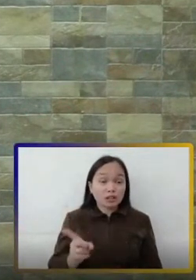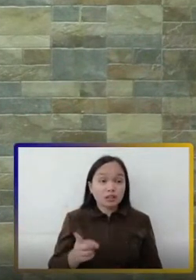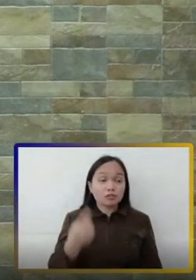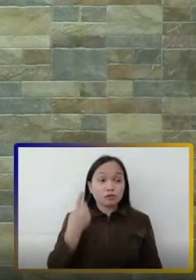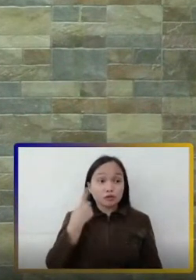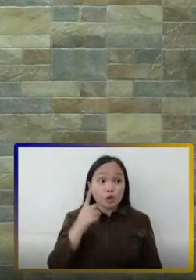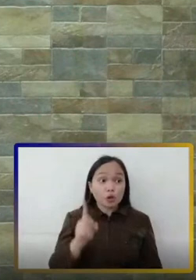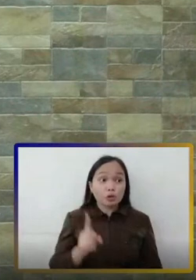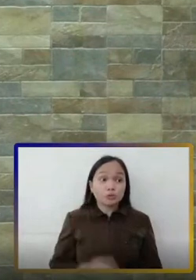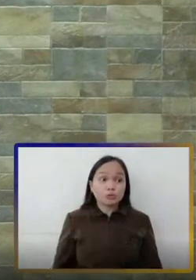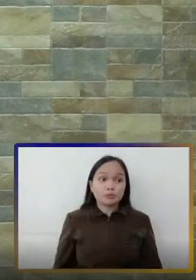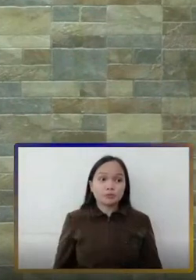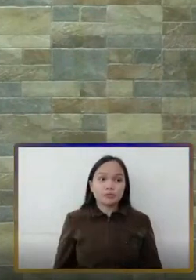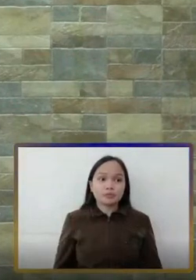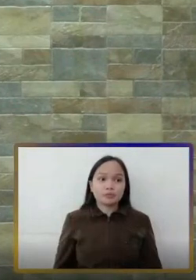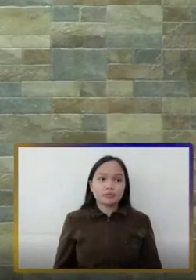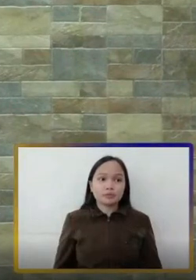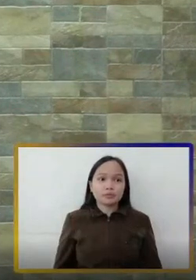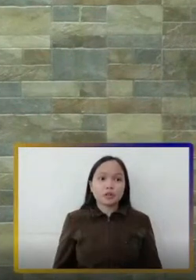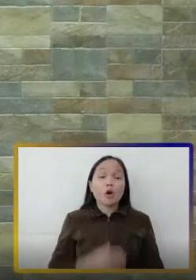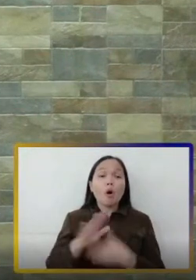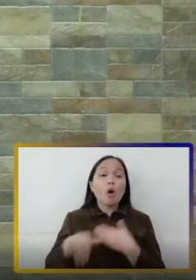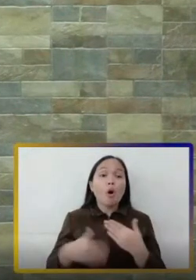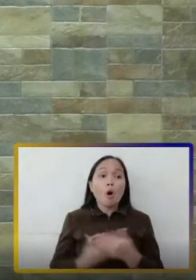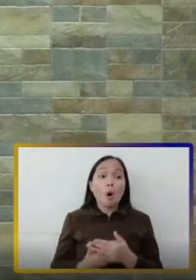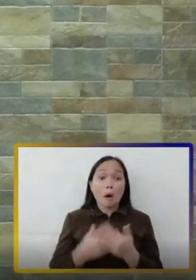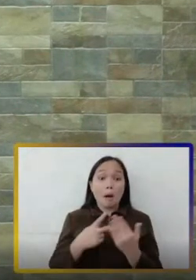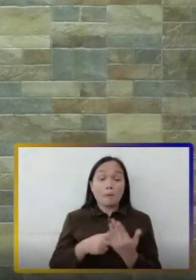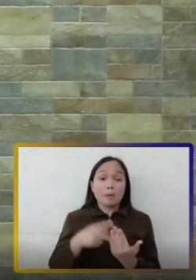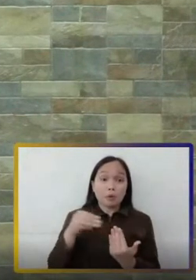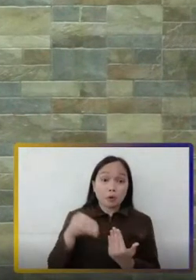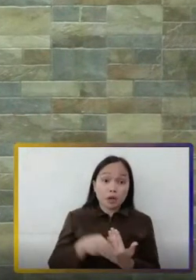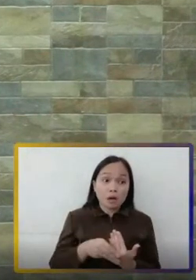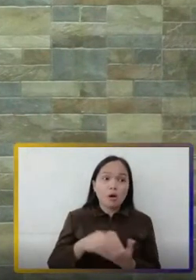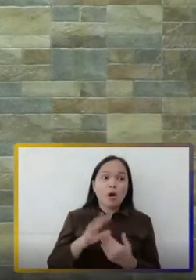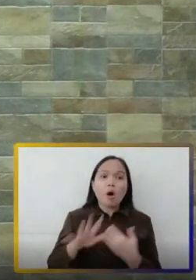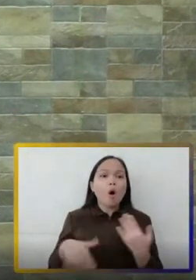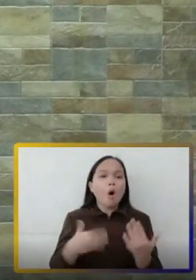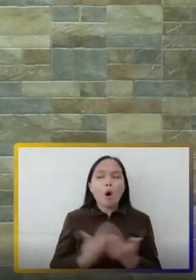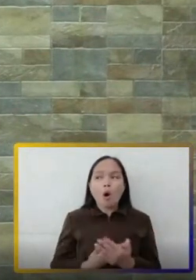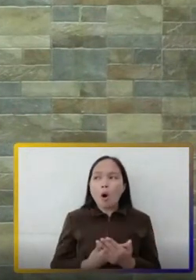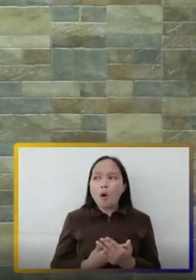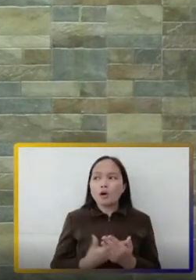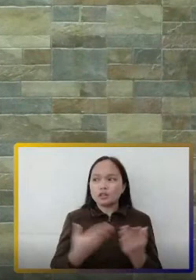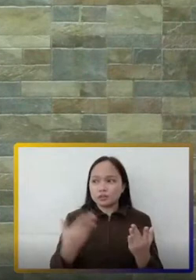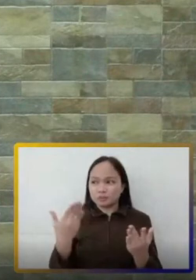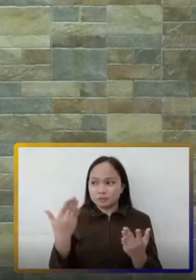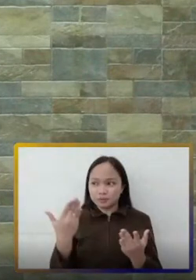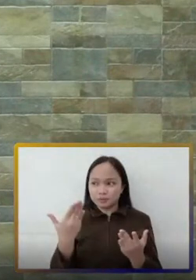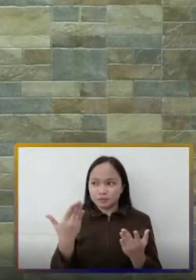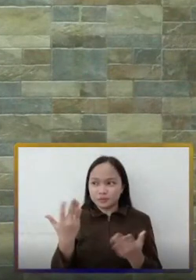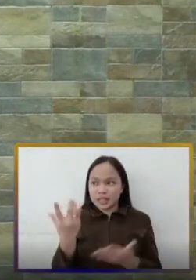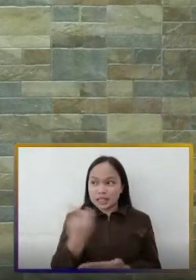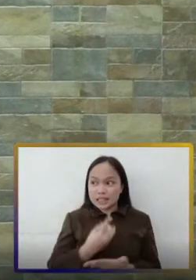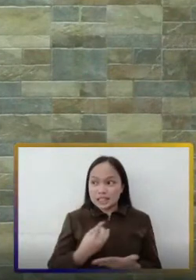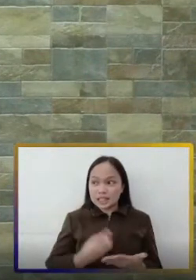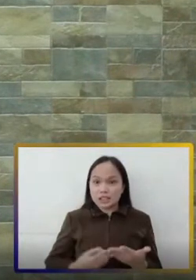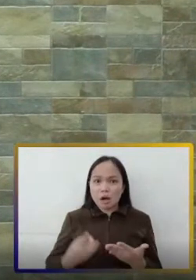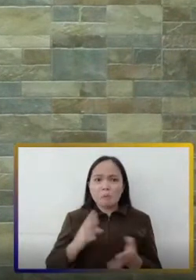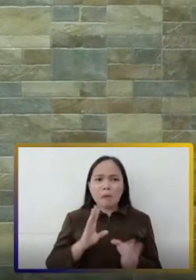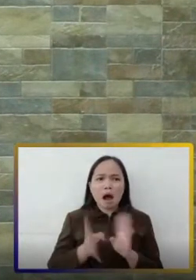Para maging you know, lahat ng programa diyan, kapatid, ay naka-design at yan po ay